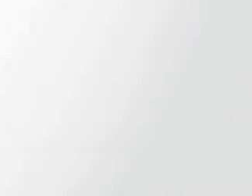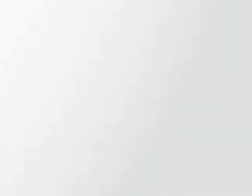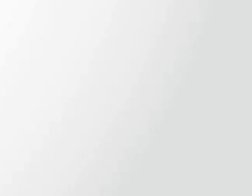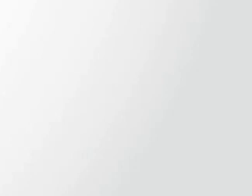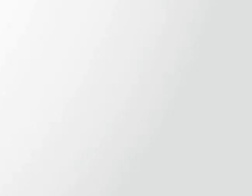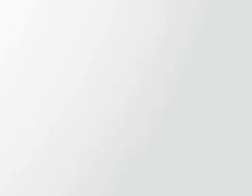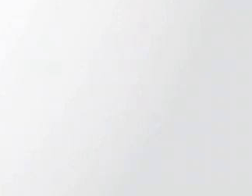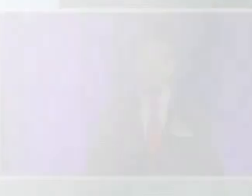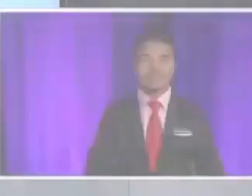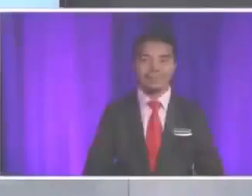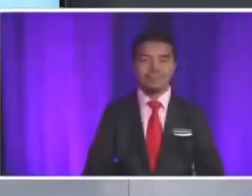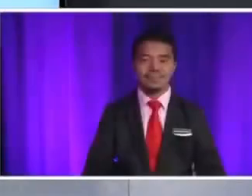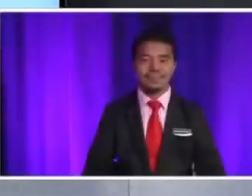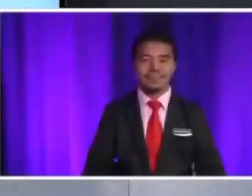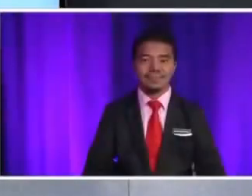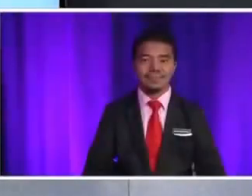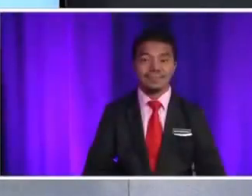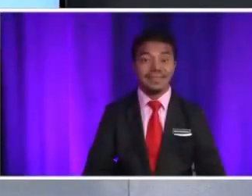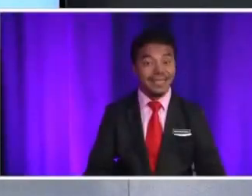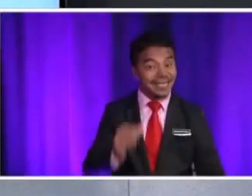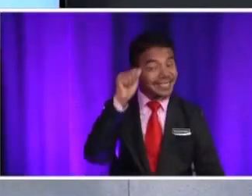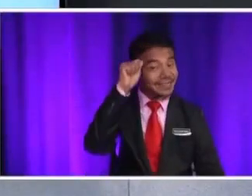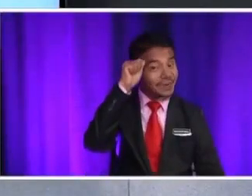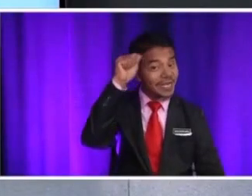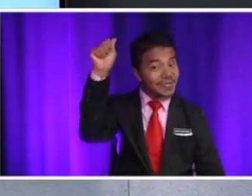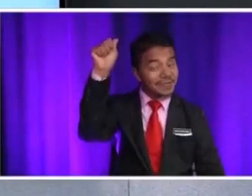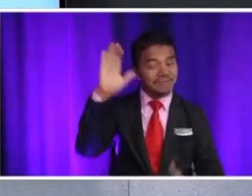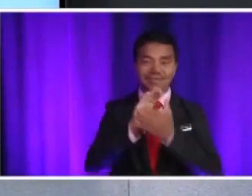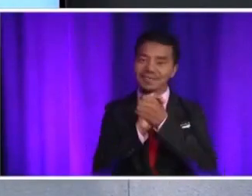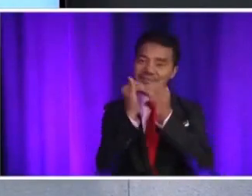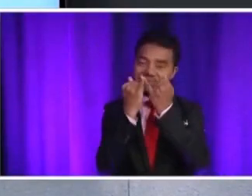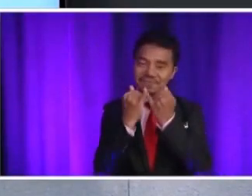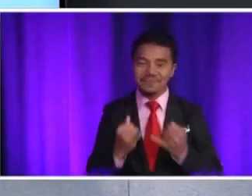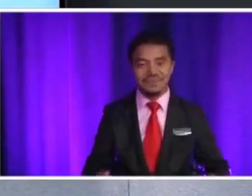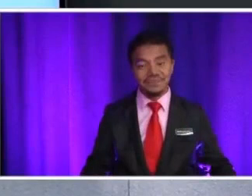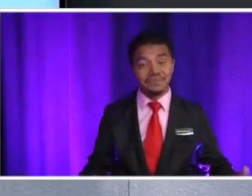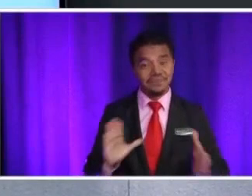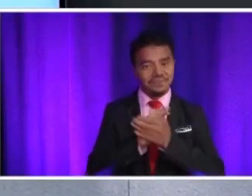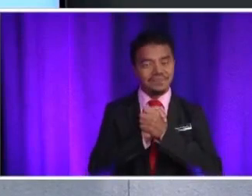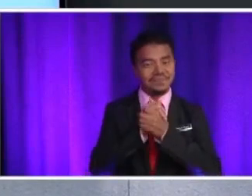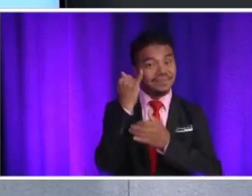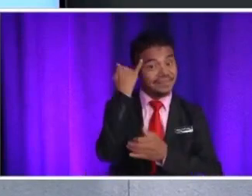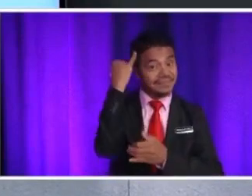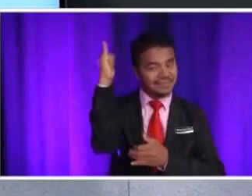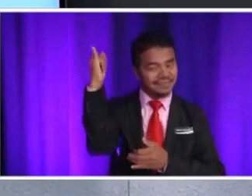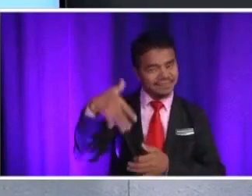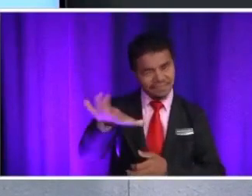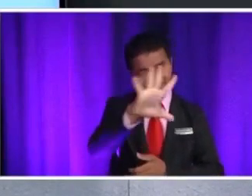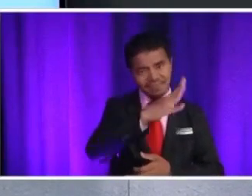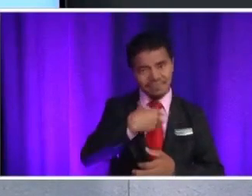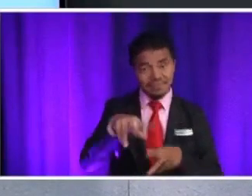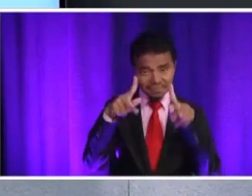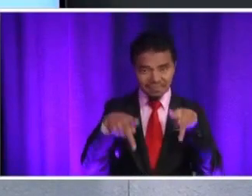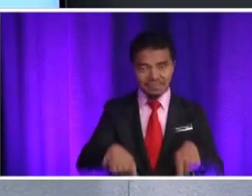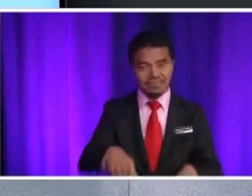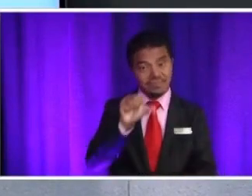TV KPM. Assalamualaikum dan salam sejahtera. Salam ilmu kepada semua calon SPM yang sedang